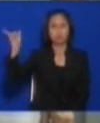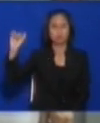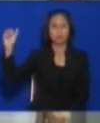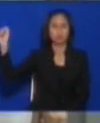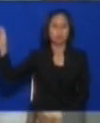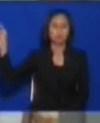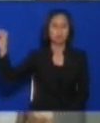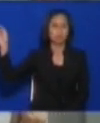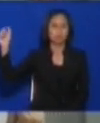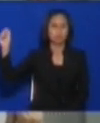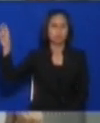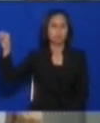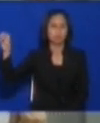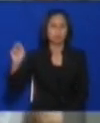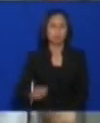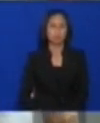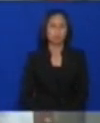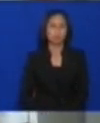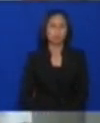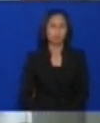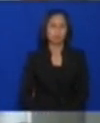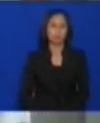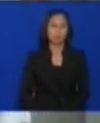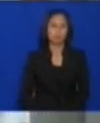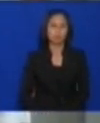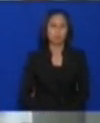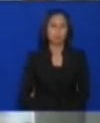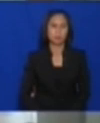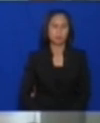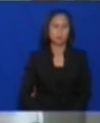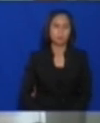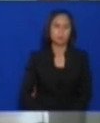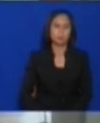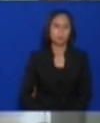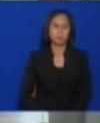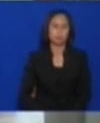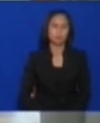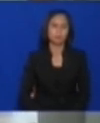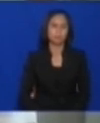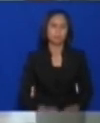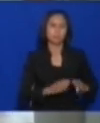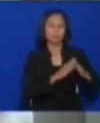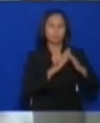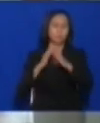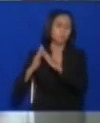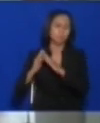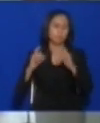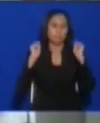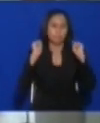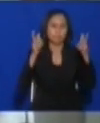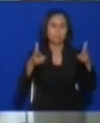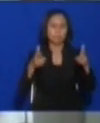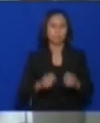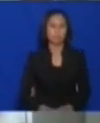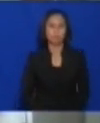kebutuhan hidupnya pembangunan berbasis kreativitas dan inovasi wujudkan kota Tegal sebagai Kota perdagangan jasa